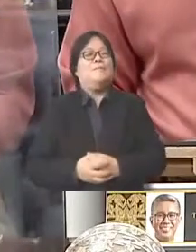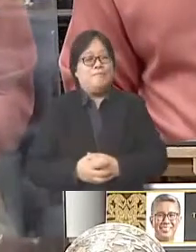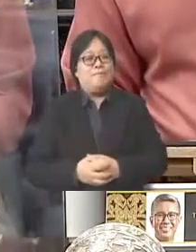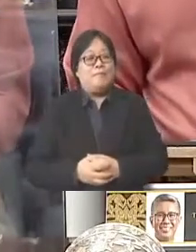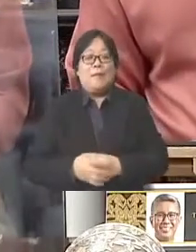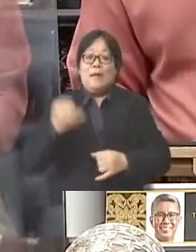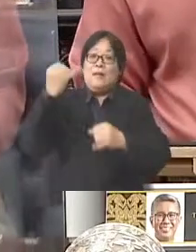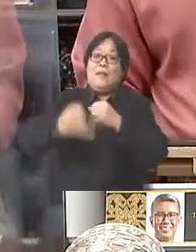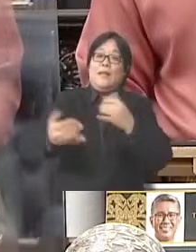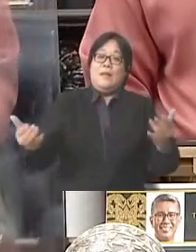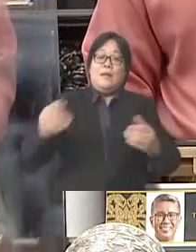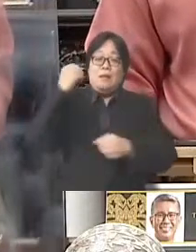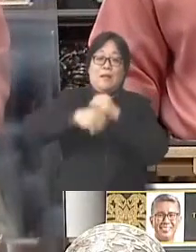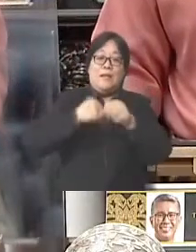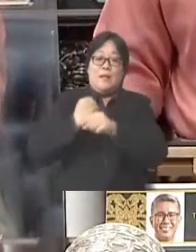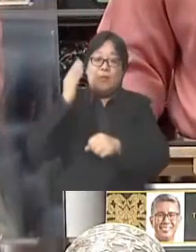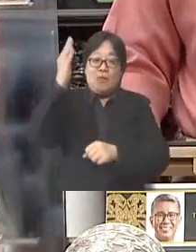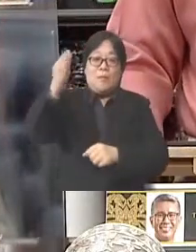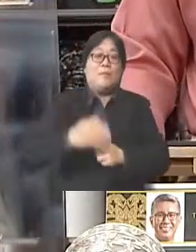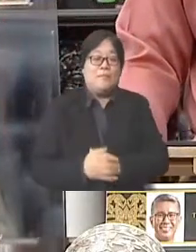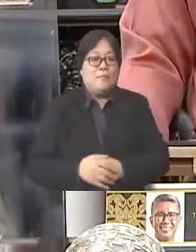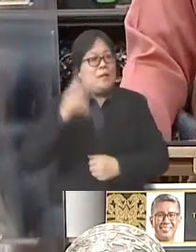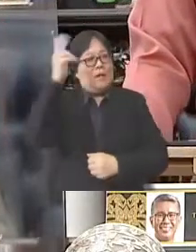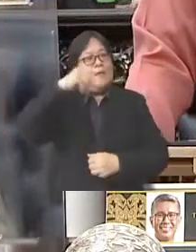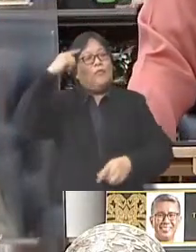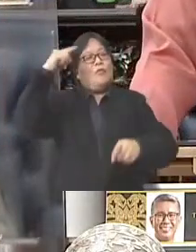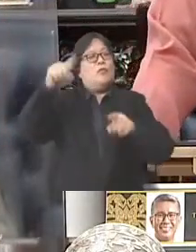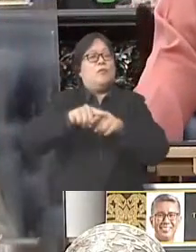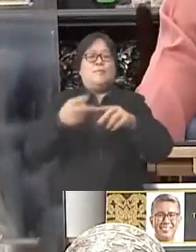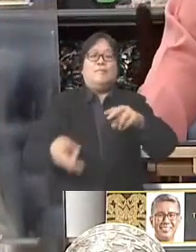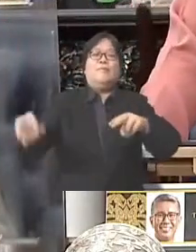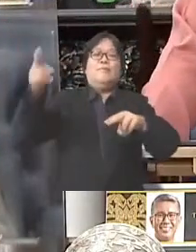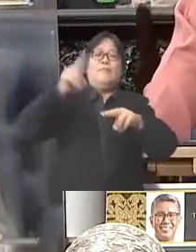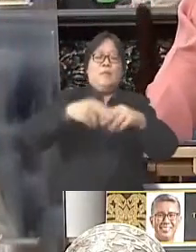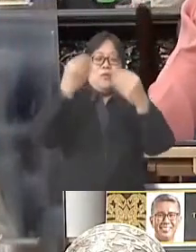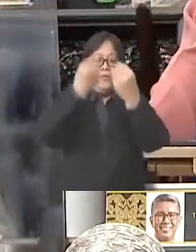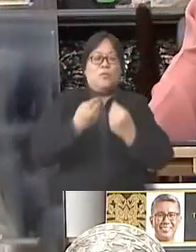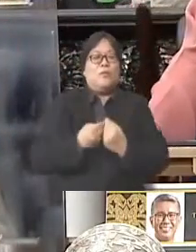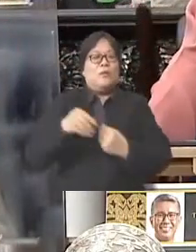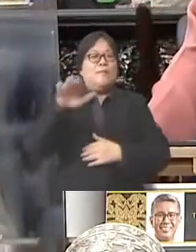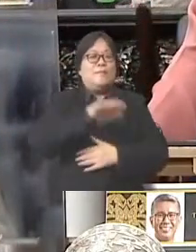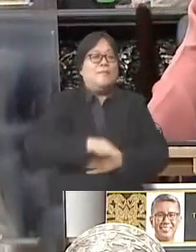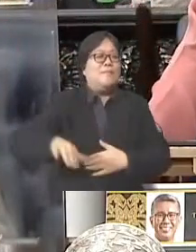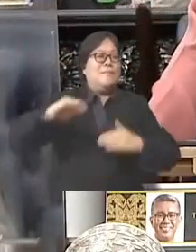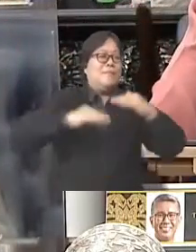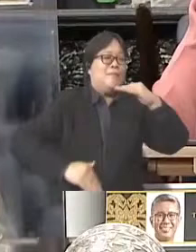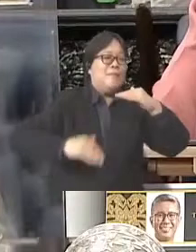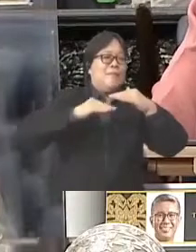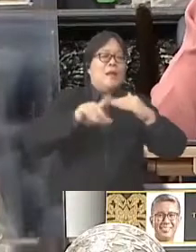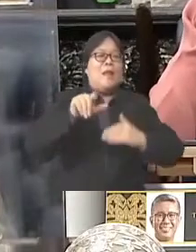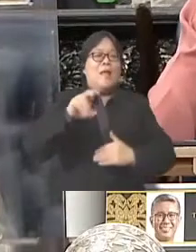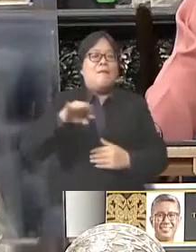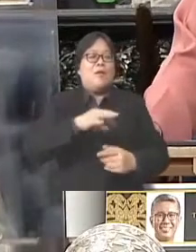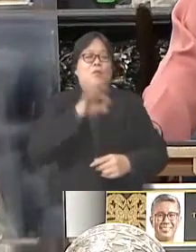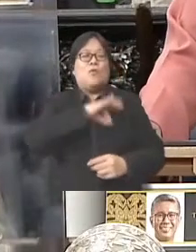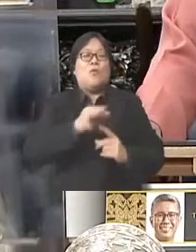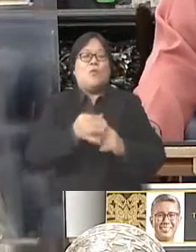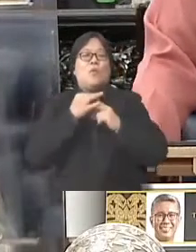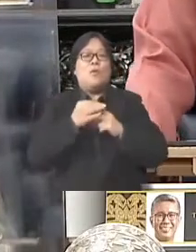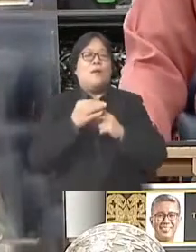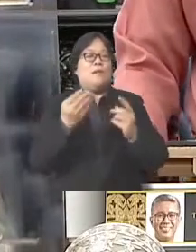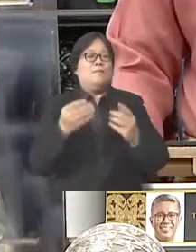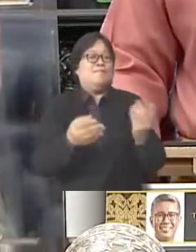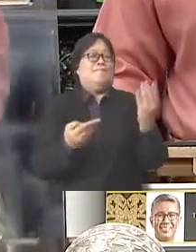air sekali untuk tahun hadapan kerajaan bertujuh menaikkan nilai ambang kena anda lebih keuntungan luar biasa